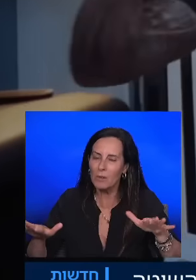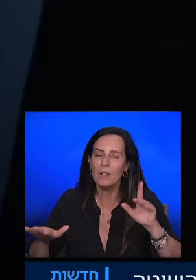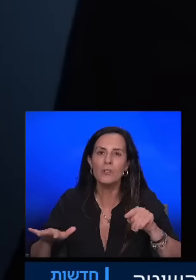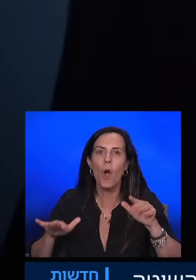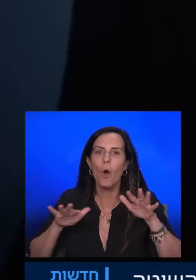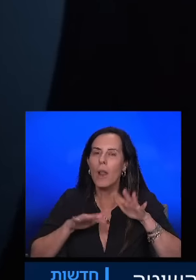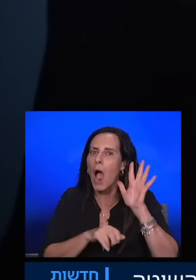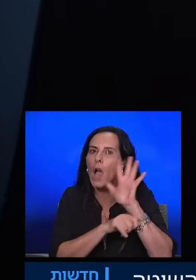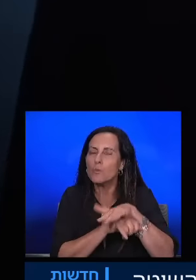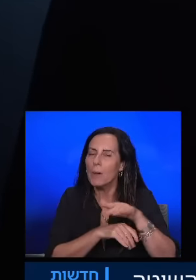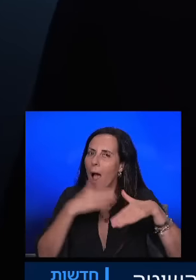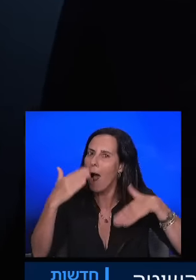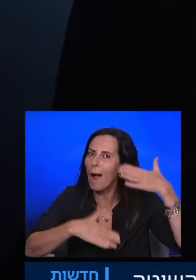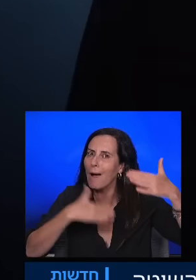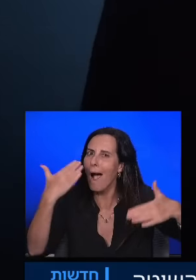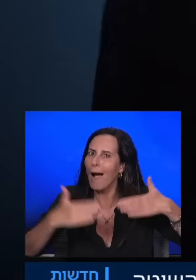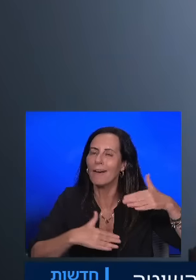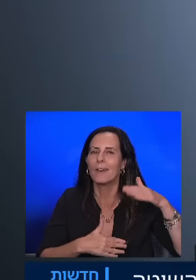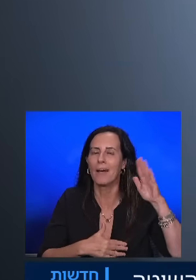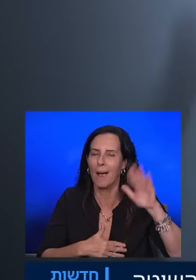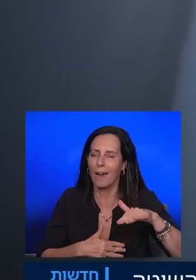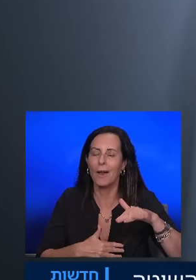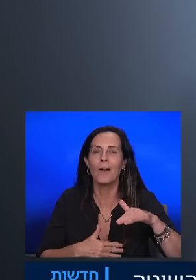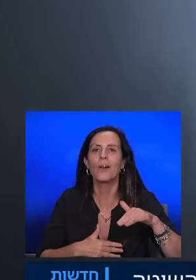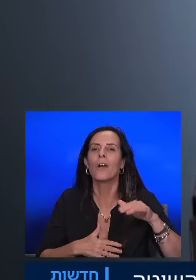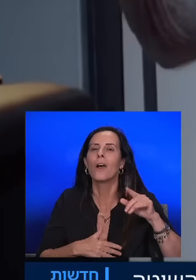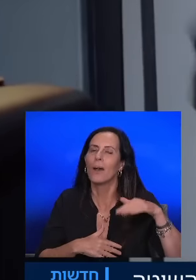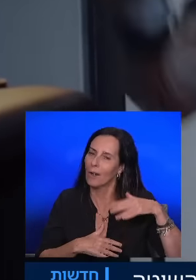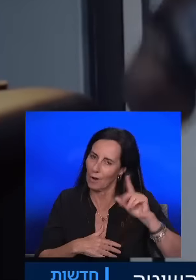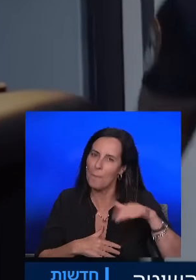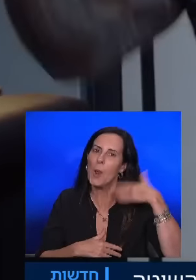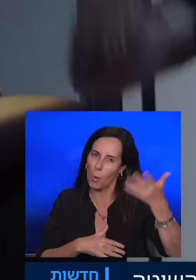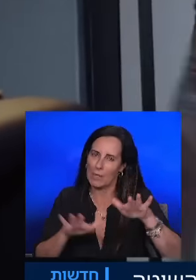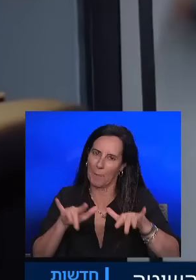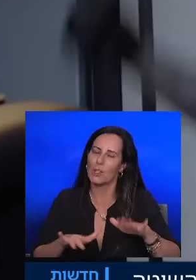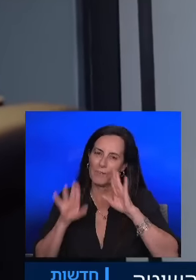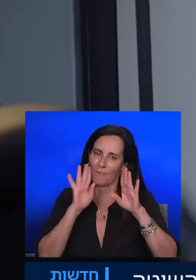להדהד במוקדם ובמאוחר, הרחק מהמרחב הווירטואלי.